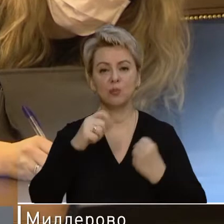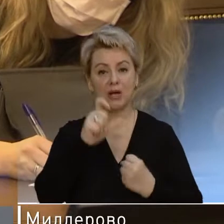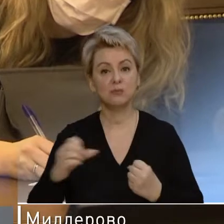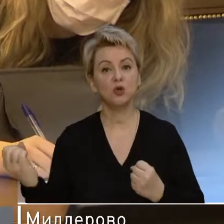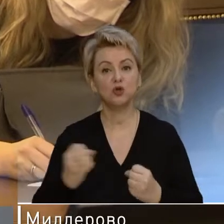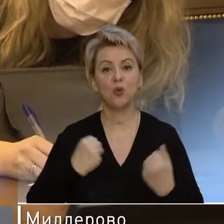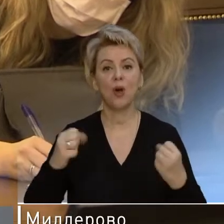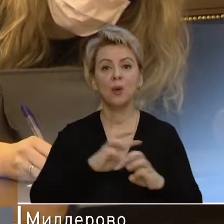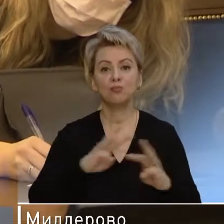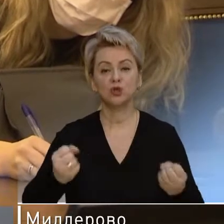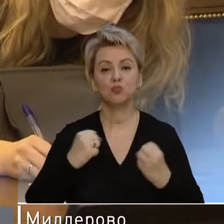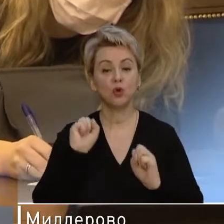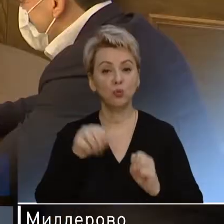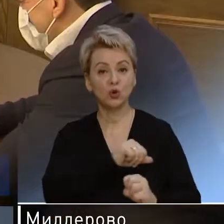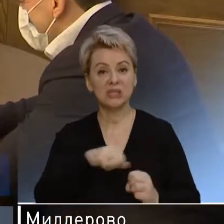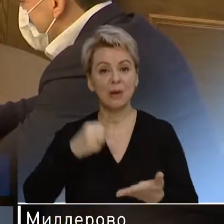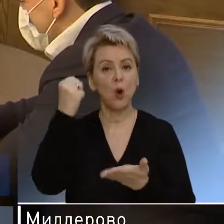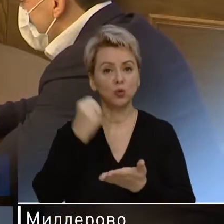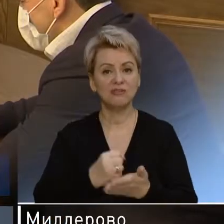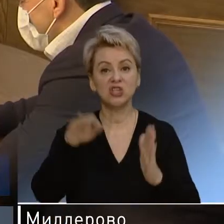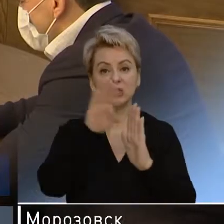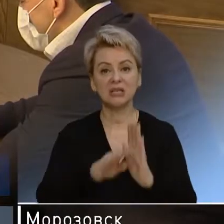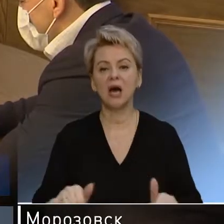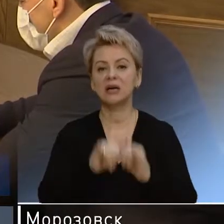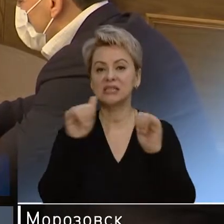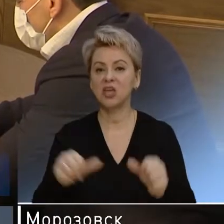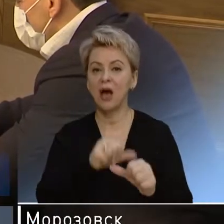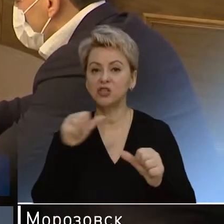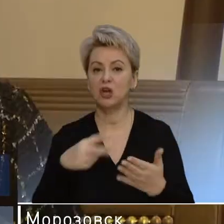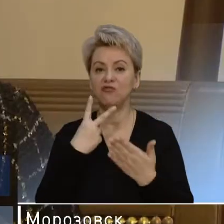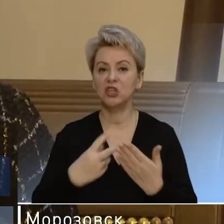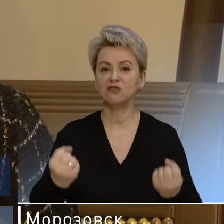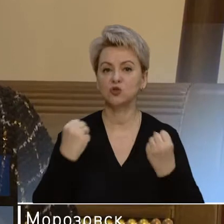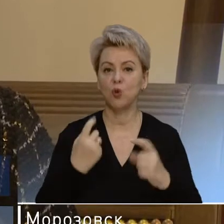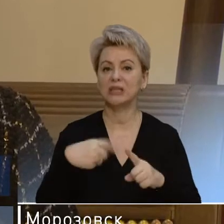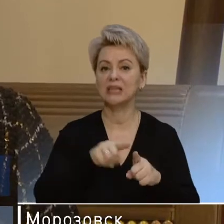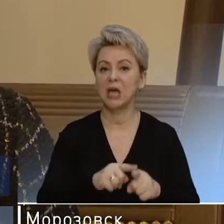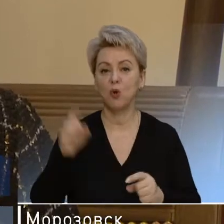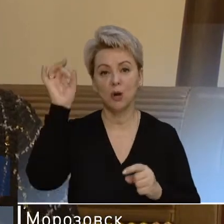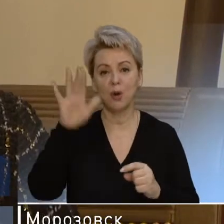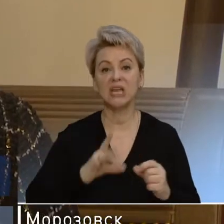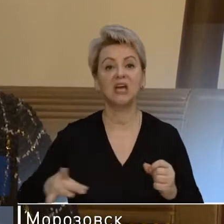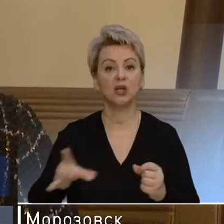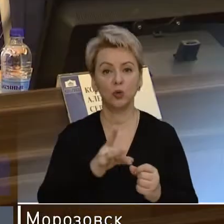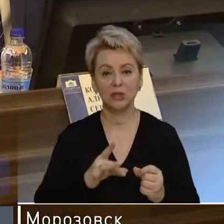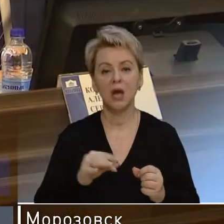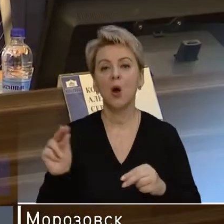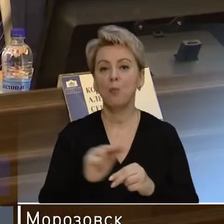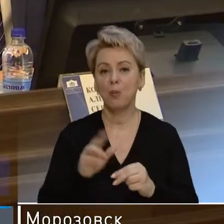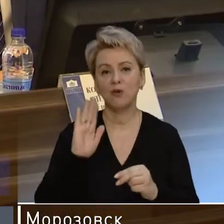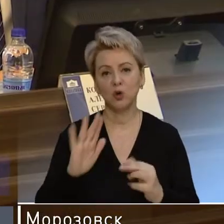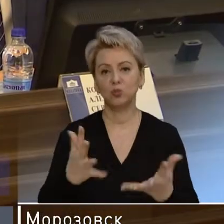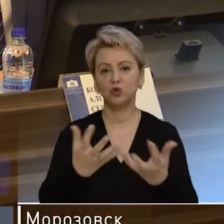И еще Минспорт сможет самостоятельно утверждать программы развития отдельных видов спорта, наиболее популярных в регионе. Поправки